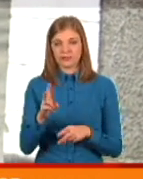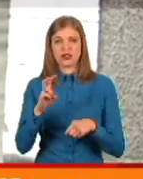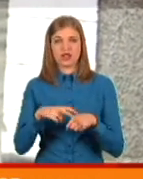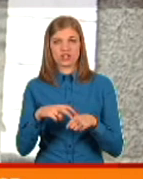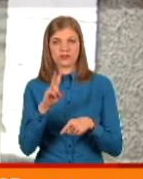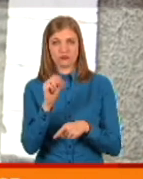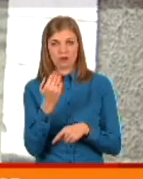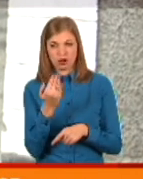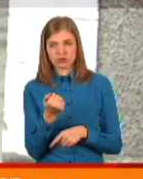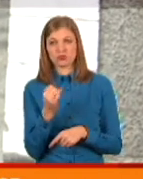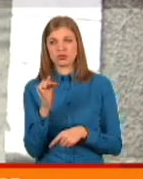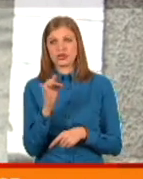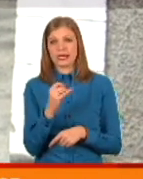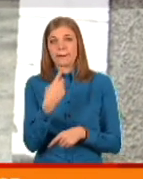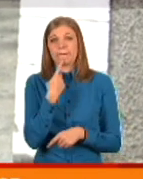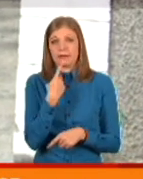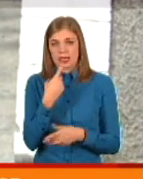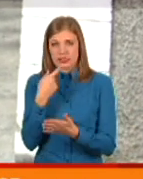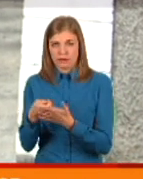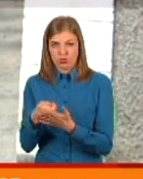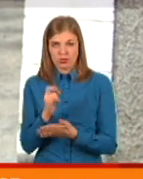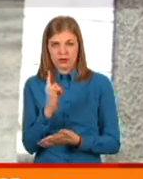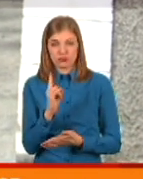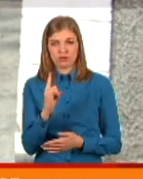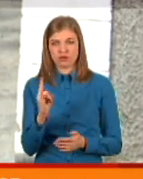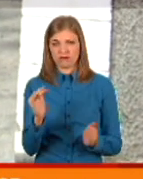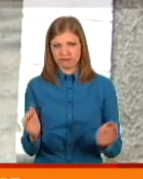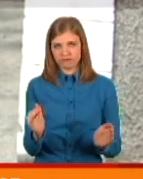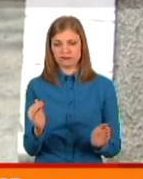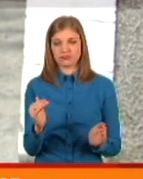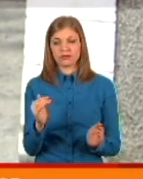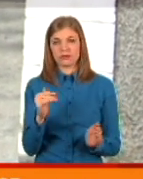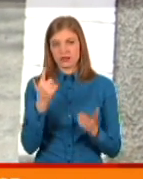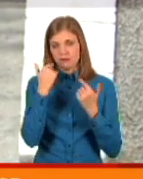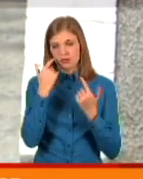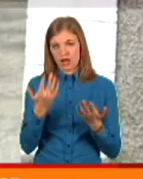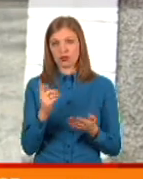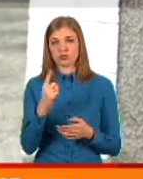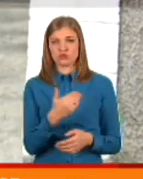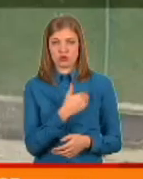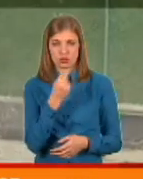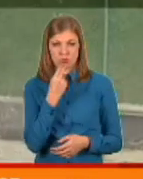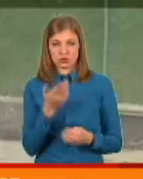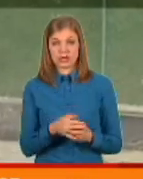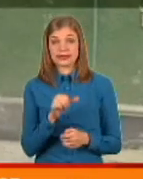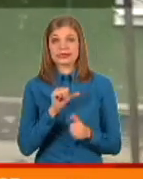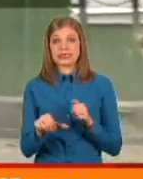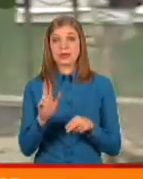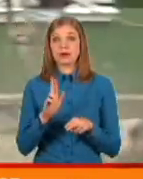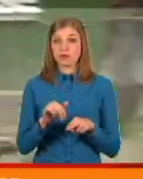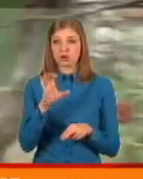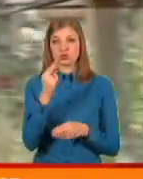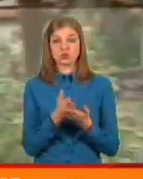гречневую кашу і пытался покормить ребенка, тому що младша сестричка плакала, так як хотіла кушати. Саме поліція